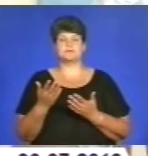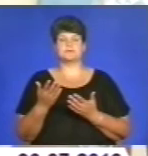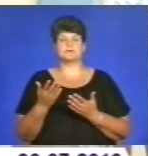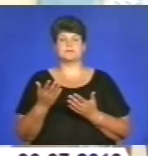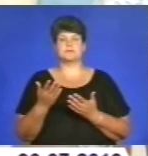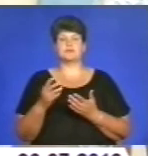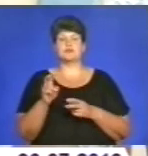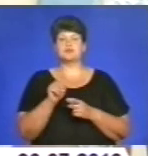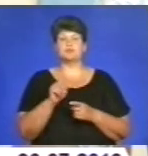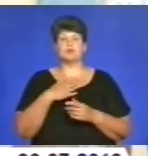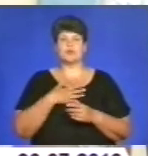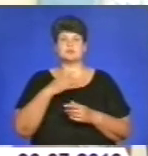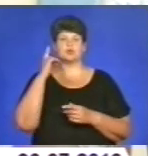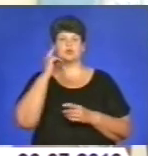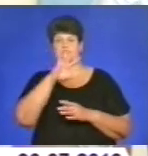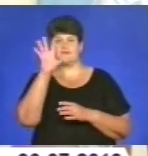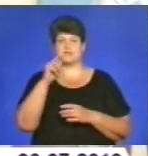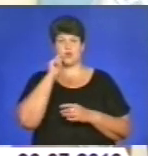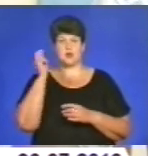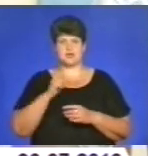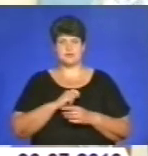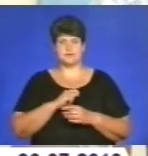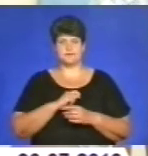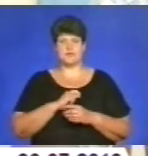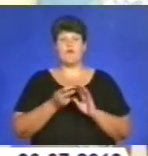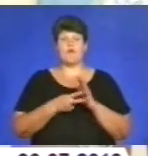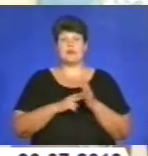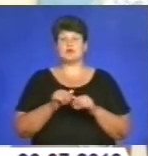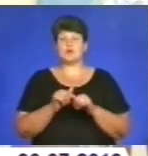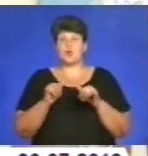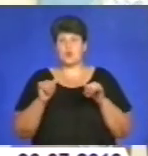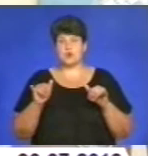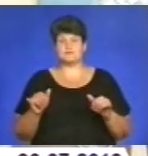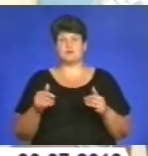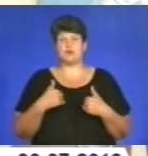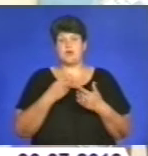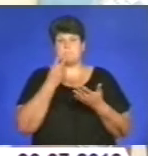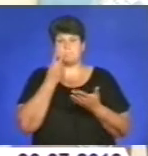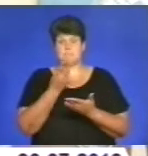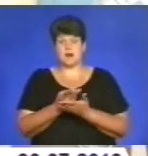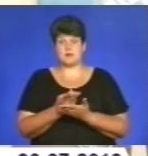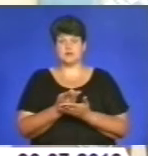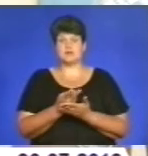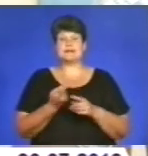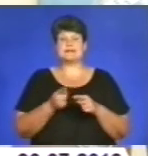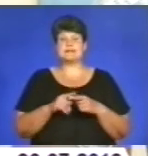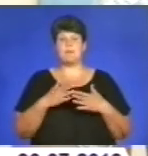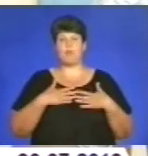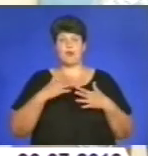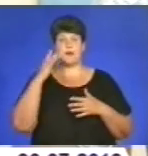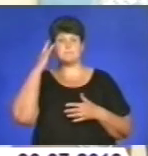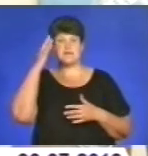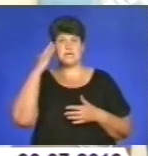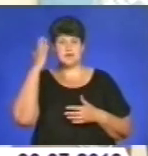Тернопіль, і щоб про нас почула вся Україна. В плані розвитку я бачу, і це моя така мрія, тому